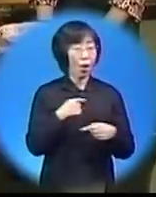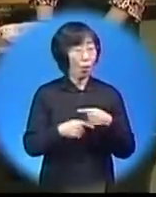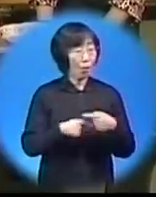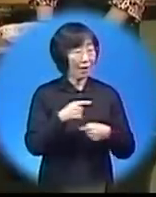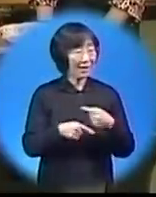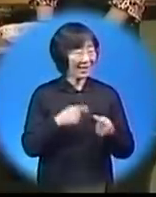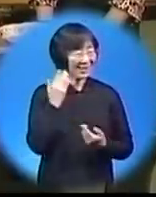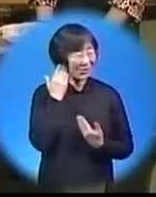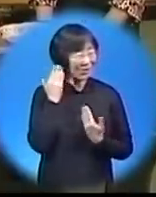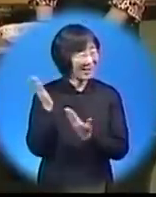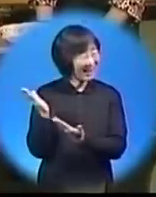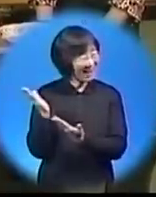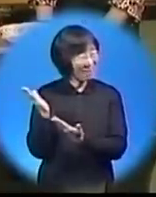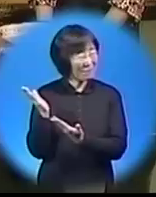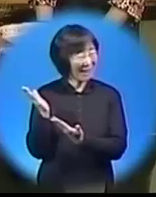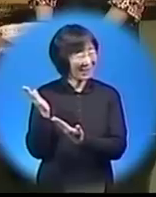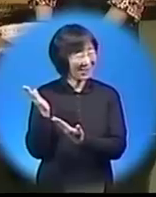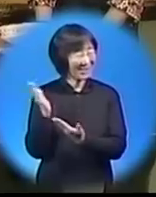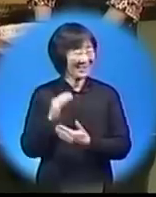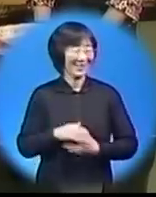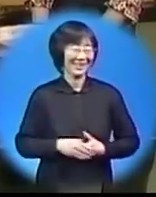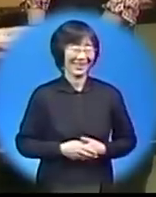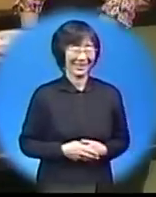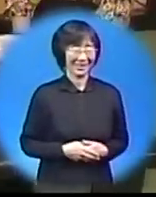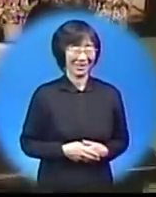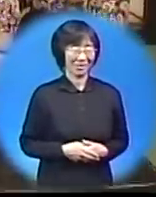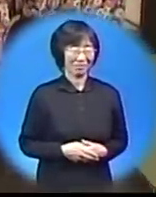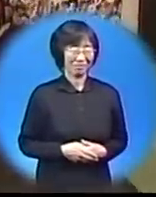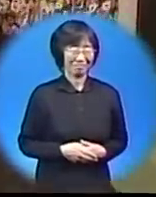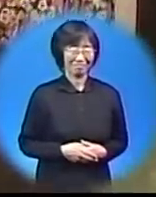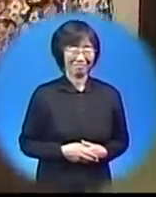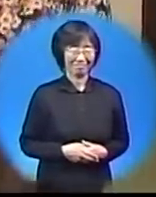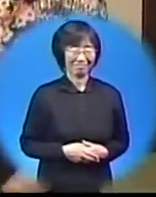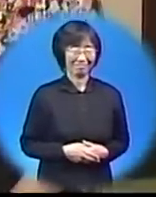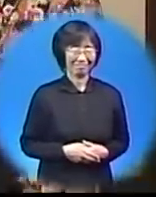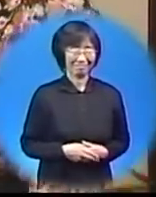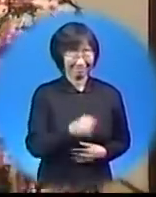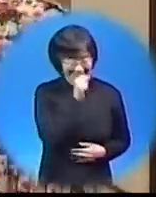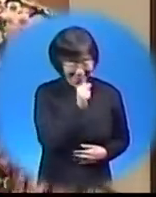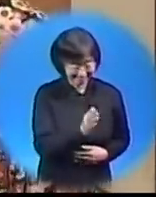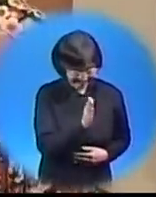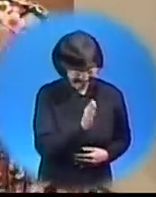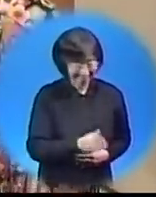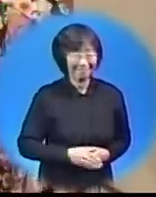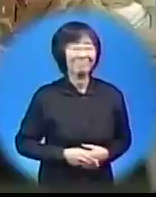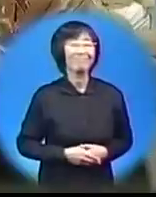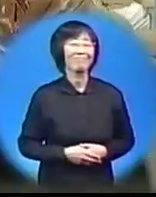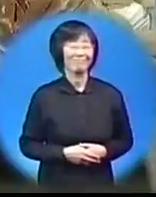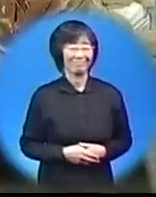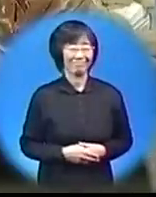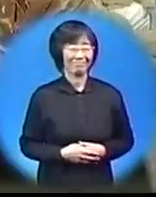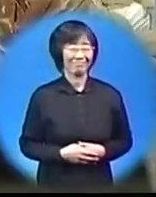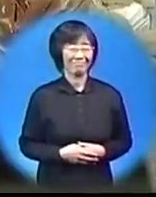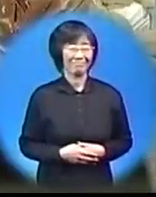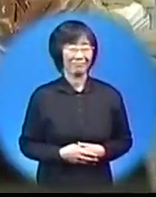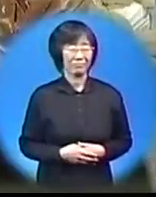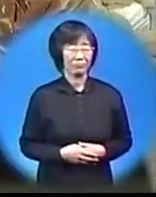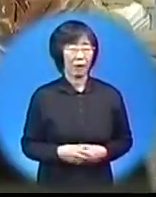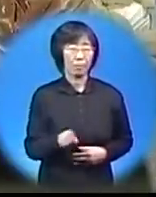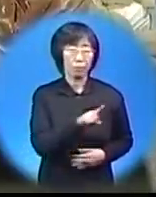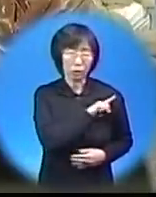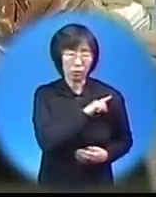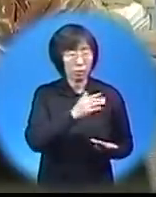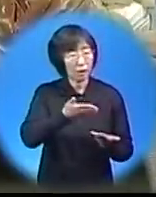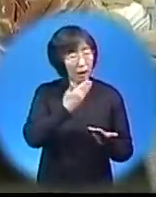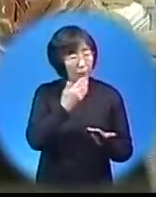並んでるんですが、川本屋の神さんにお話を伺いたいと思います。よろしくお願いします。はい、 よろしくお願いします。 おかみさん、何からいただ